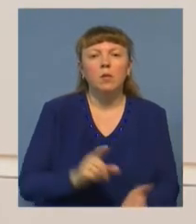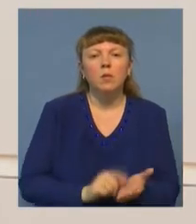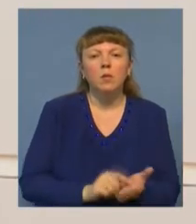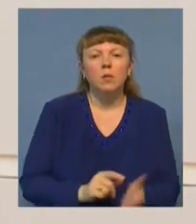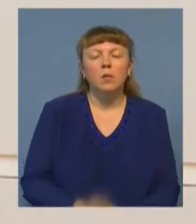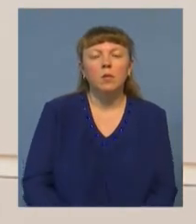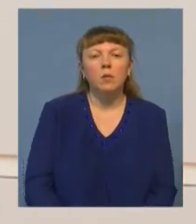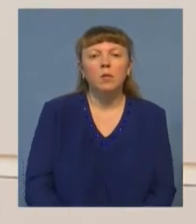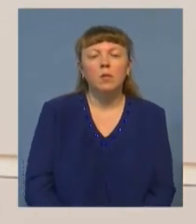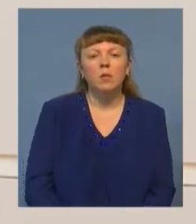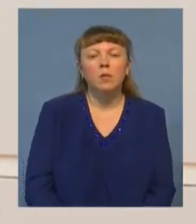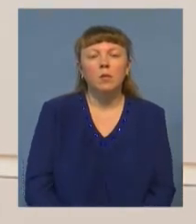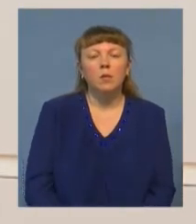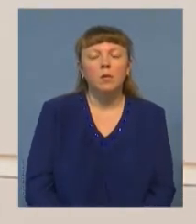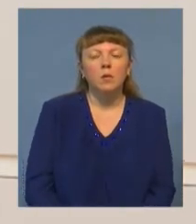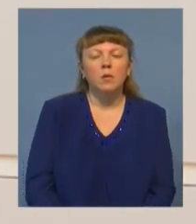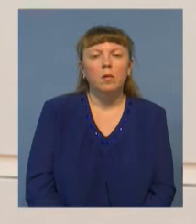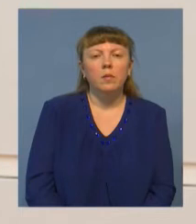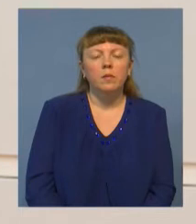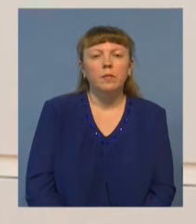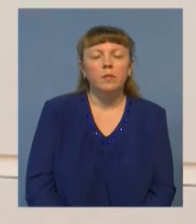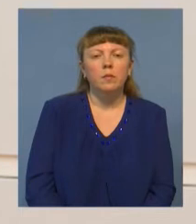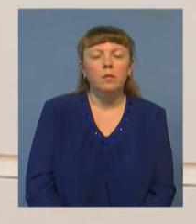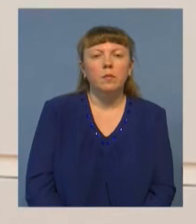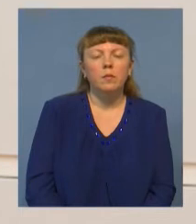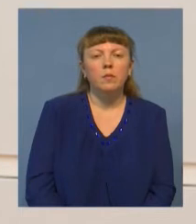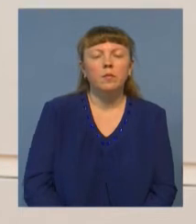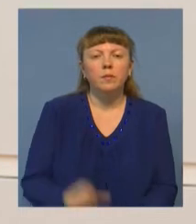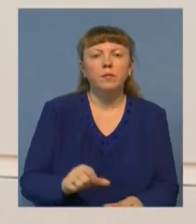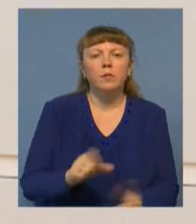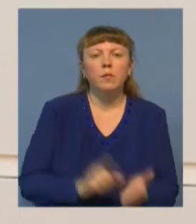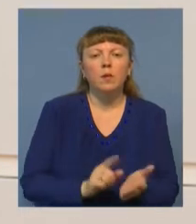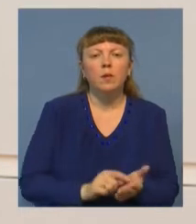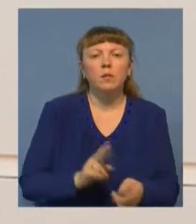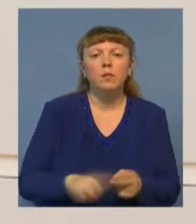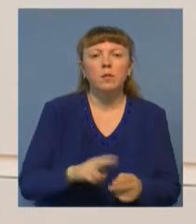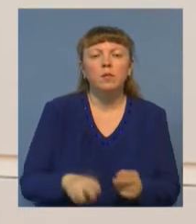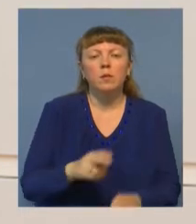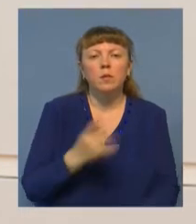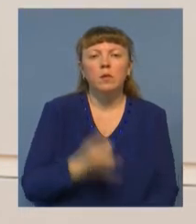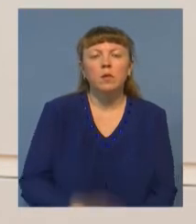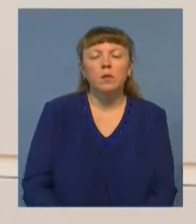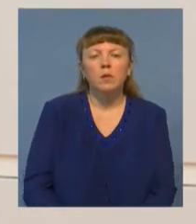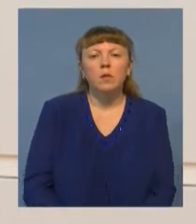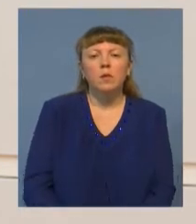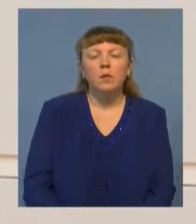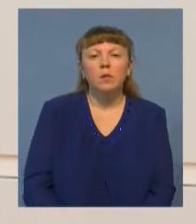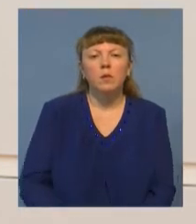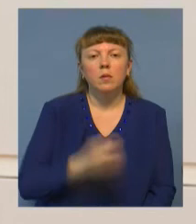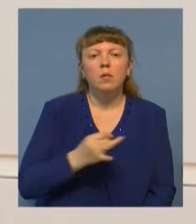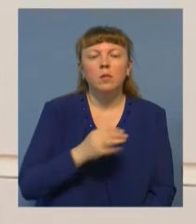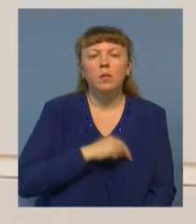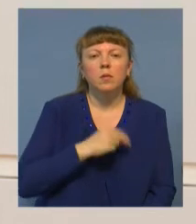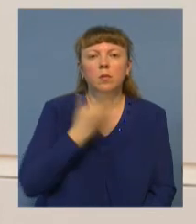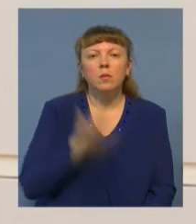пособия. Угу. Так как право на получение пособия по потере кормильца имеют только нетрудоспособные